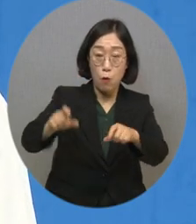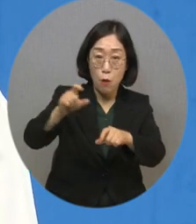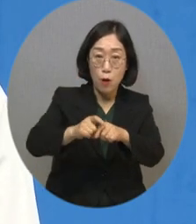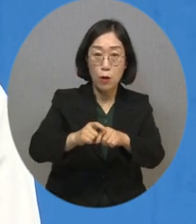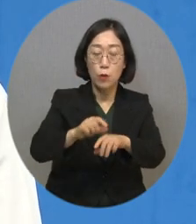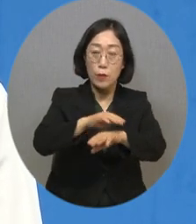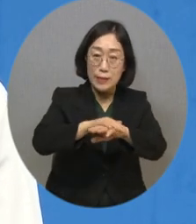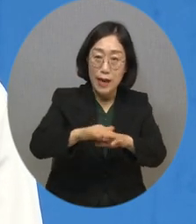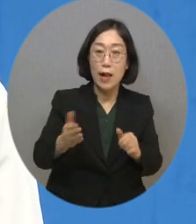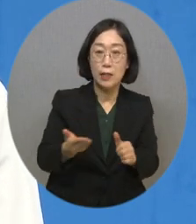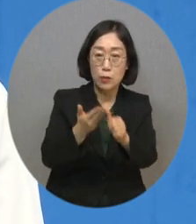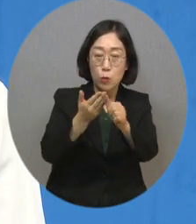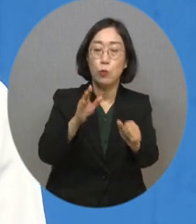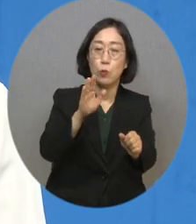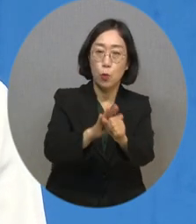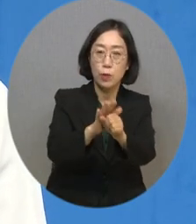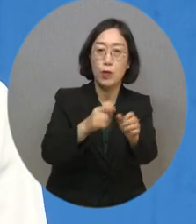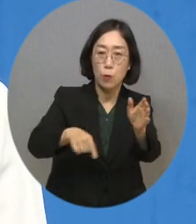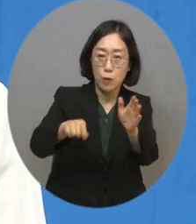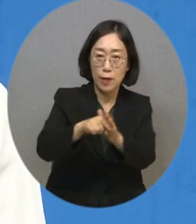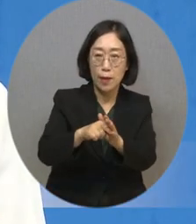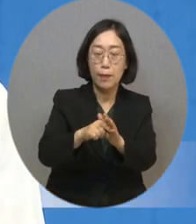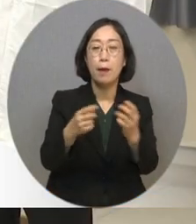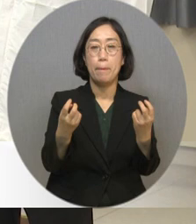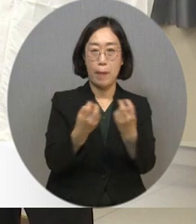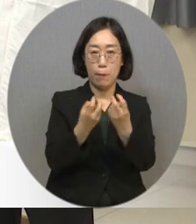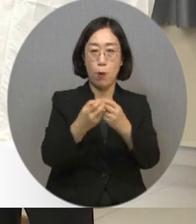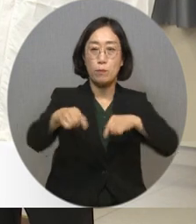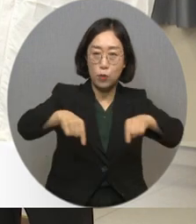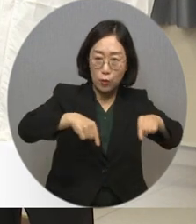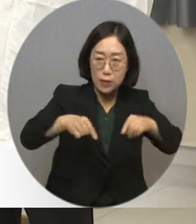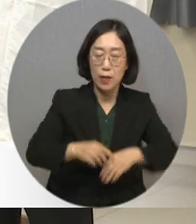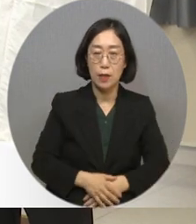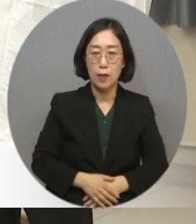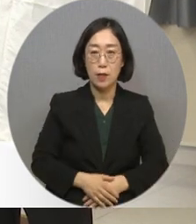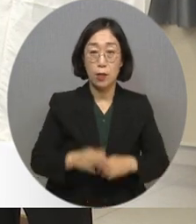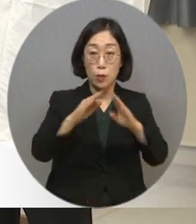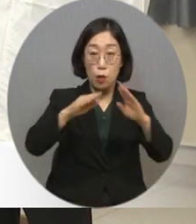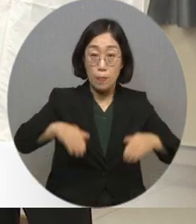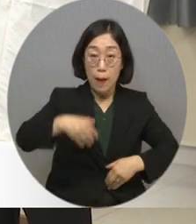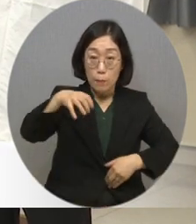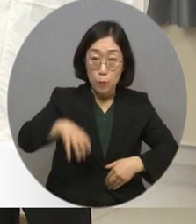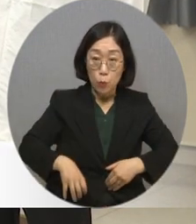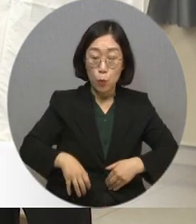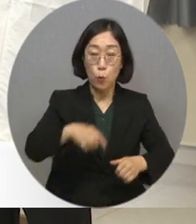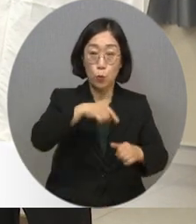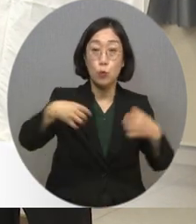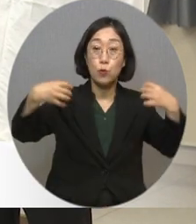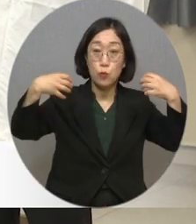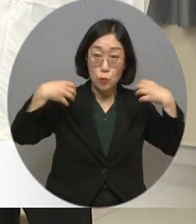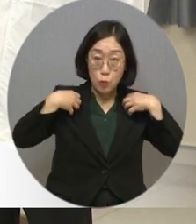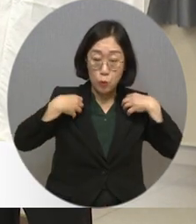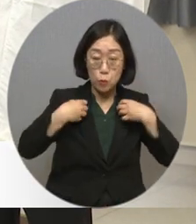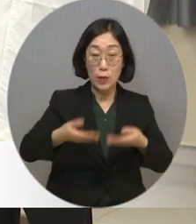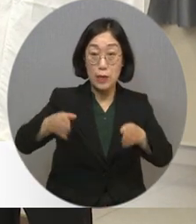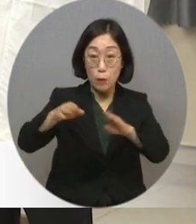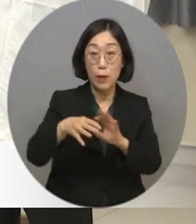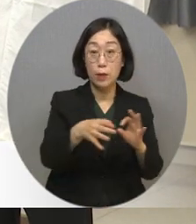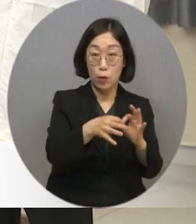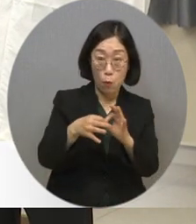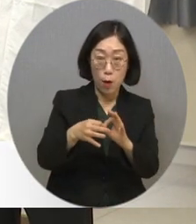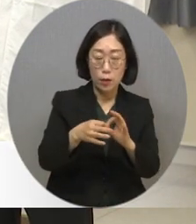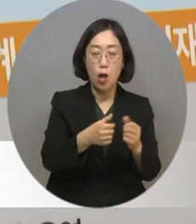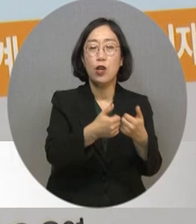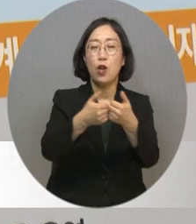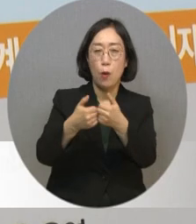정조를 종합적으로 지원하기 위한 정책입니다. 전남도는 도교육청과 시군 및 유관기관과